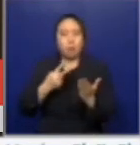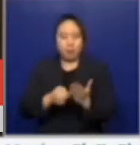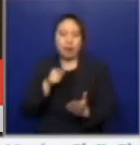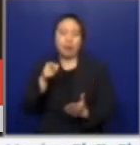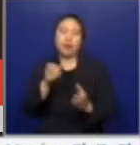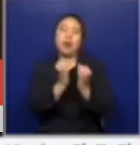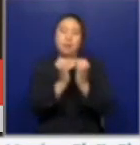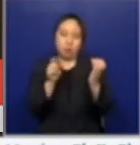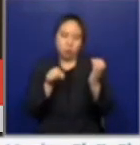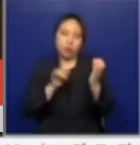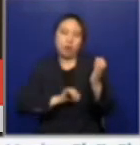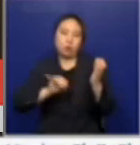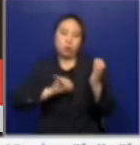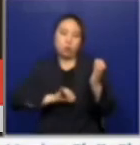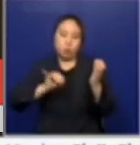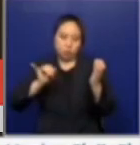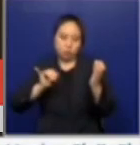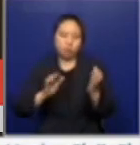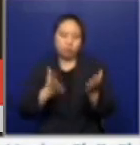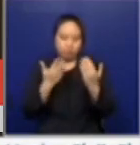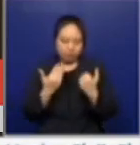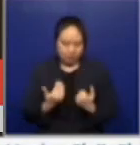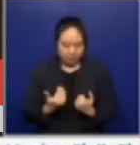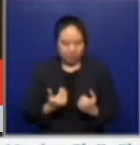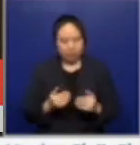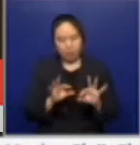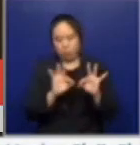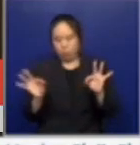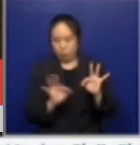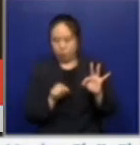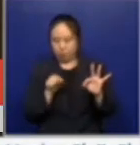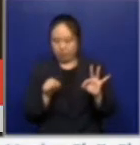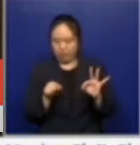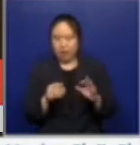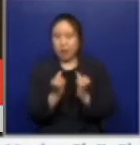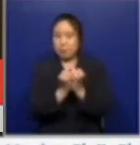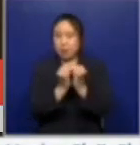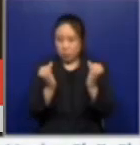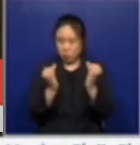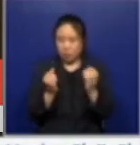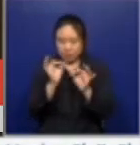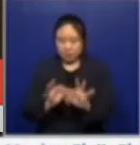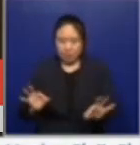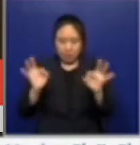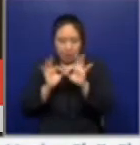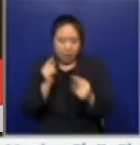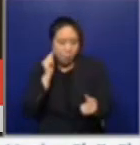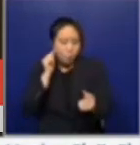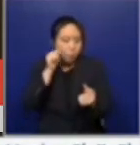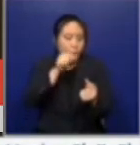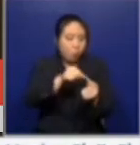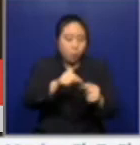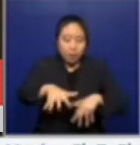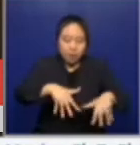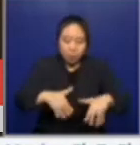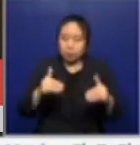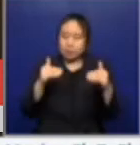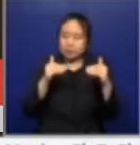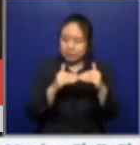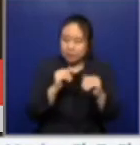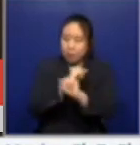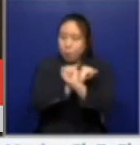บทบัญญัตินี้จึงทำให้บทบัญญัติรัฐธรรมนูญที่มุ่งคุ้มครองสิทธิเสรีภาพของพี่น้องประชาชนจะ